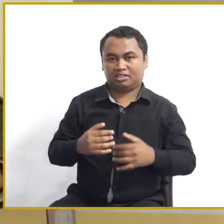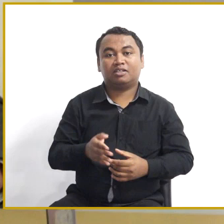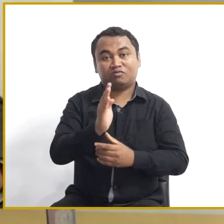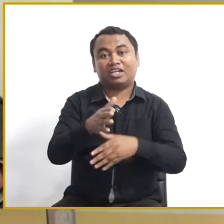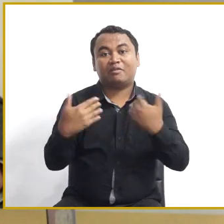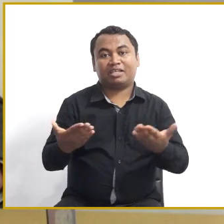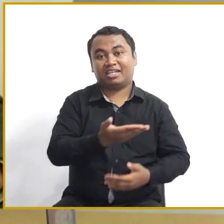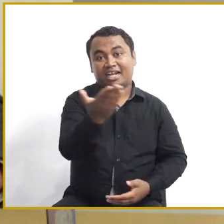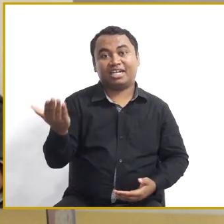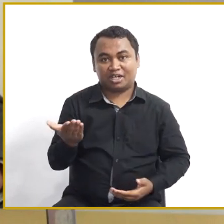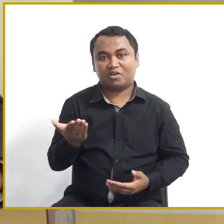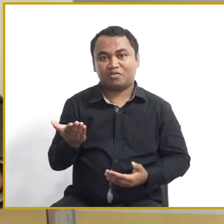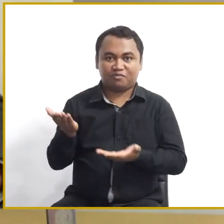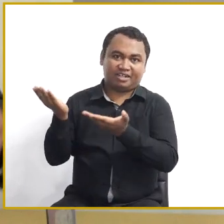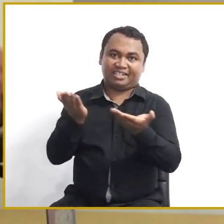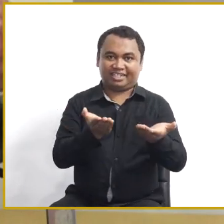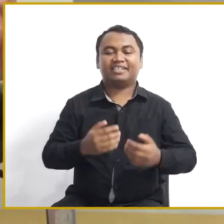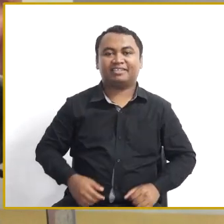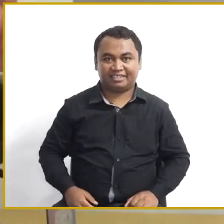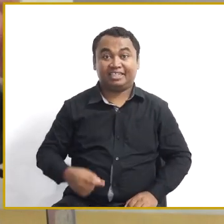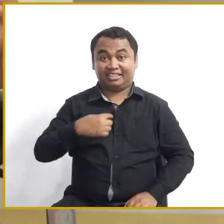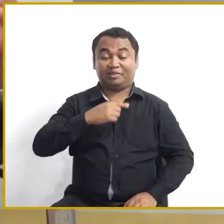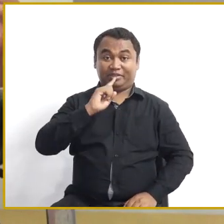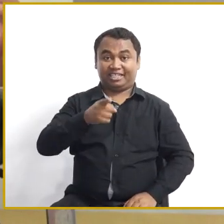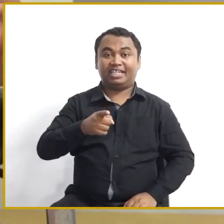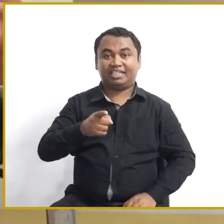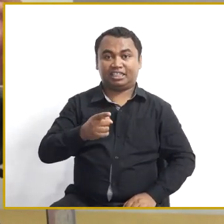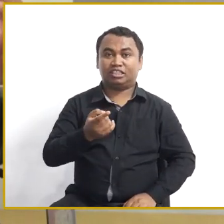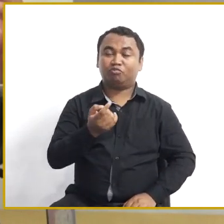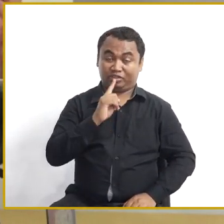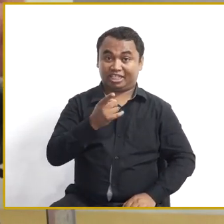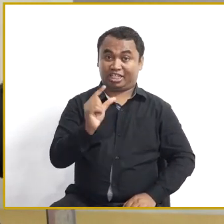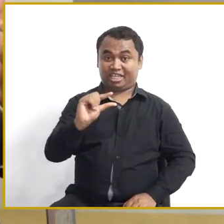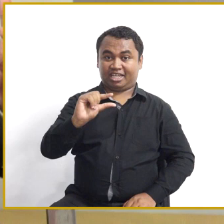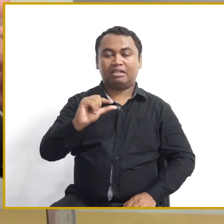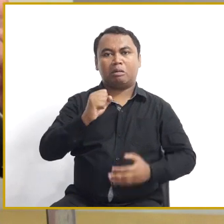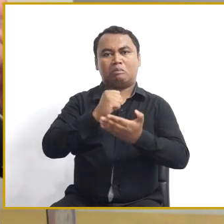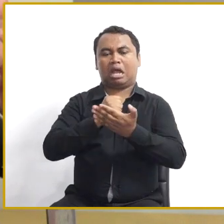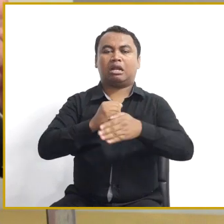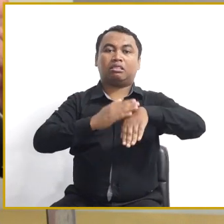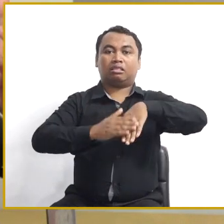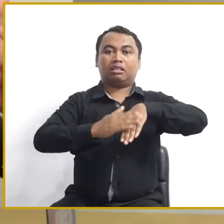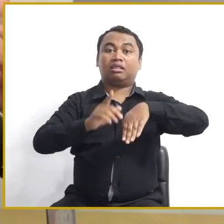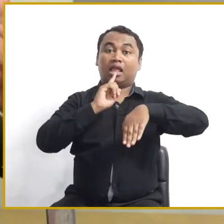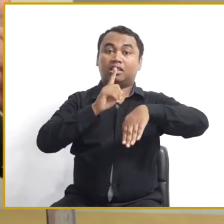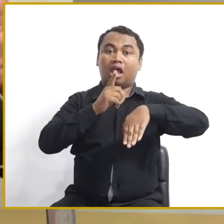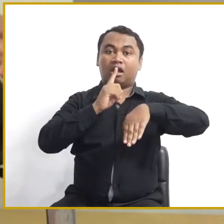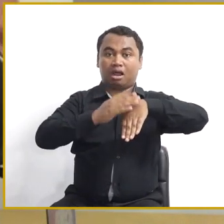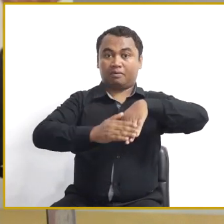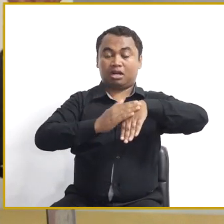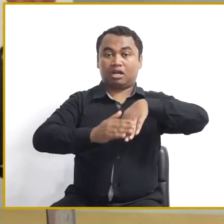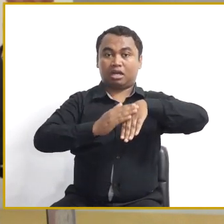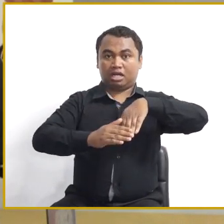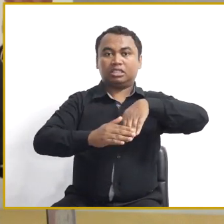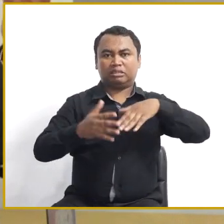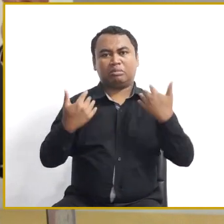nandrai teto ari anisan zavata tenendio, denue. Maro tataran firanya nama lagasi.